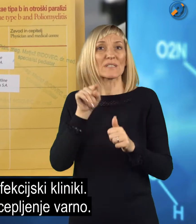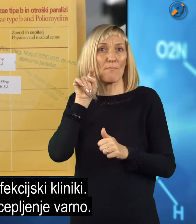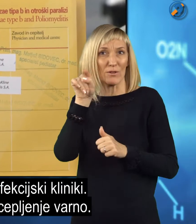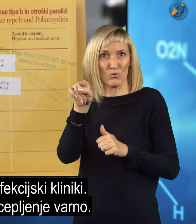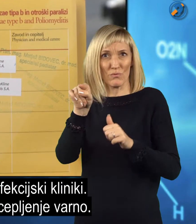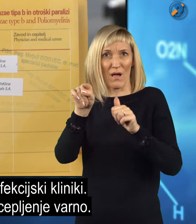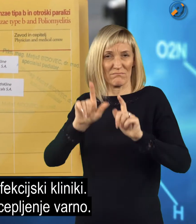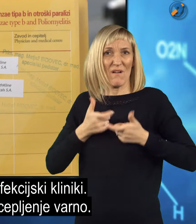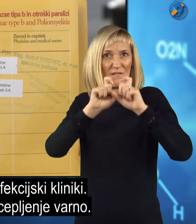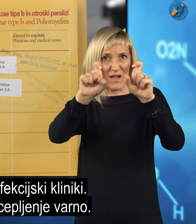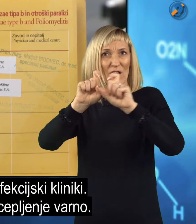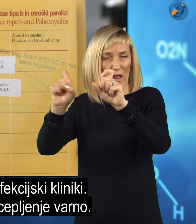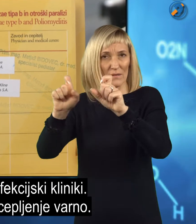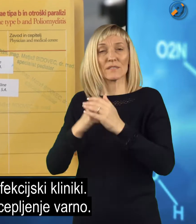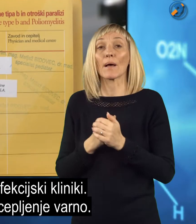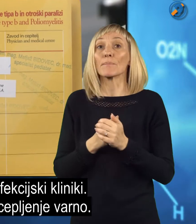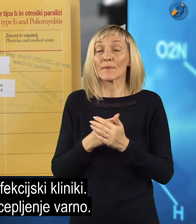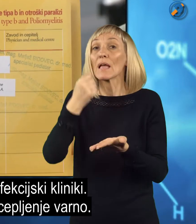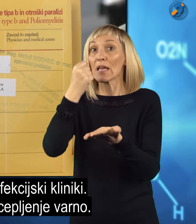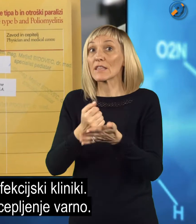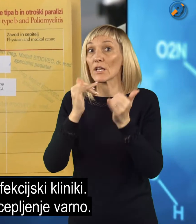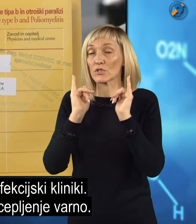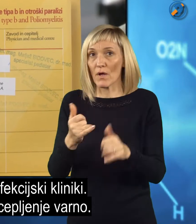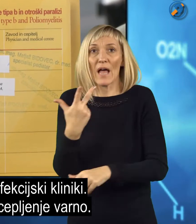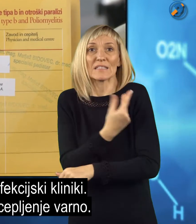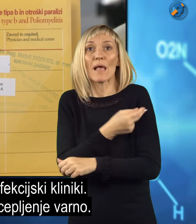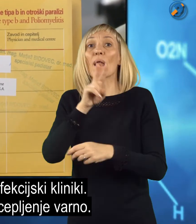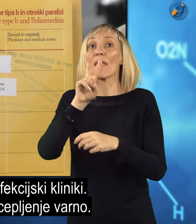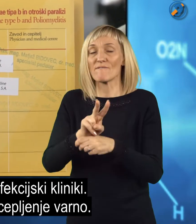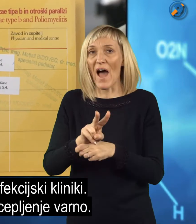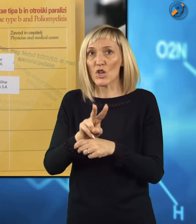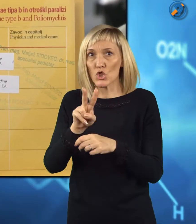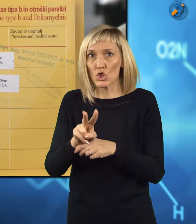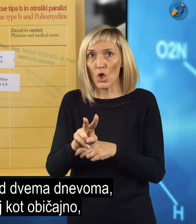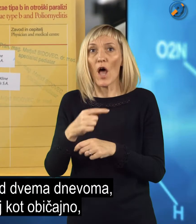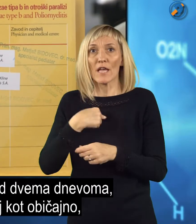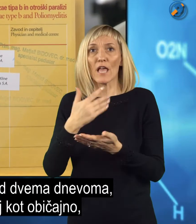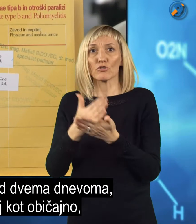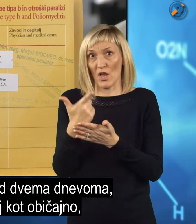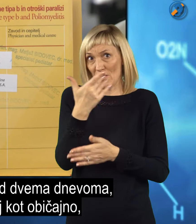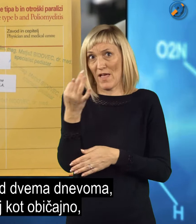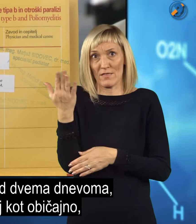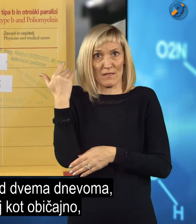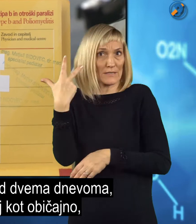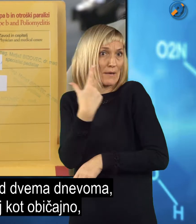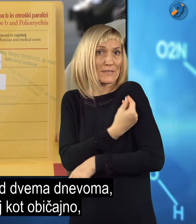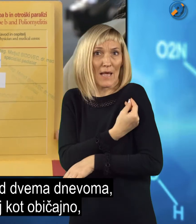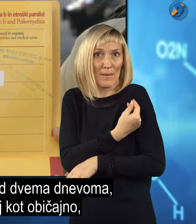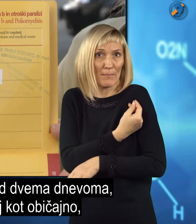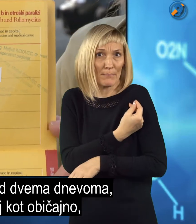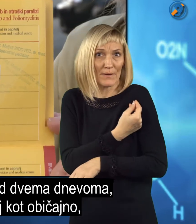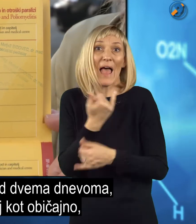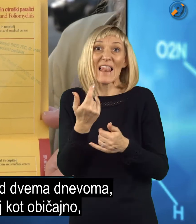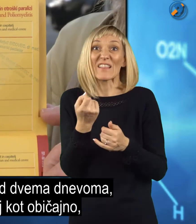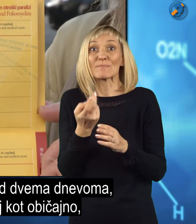na gastrokliniki lansko leto. Tako da dejstvo je, da cepljenje je varno. Jaz sem se cepil 2 dni nazaj,